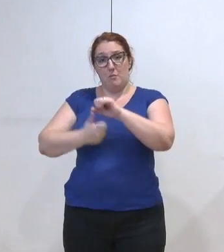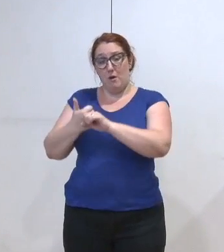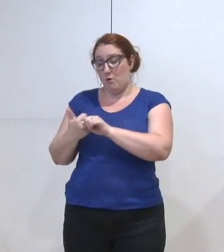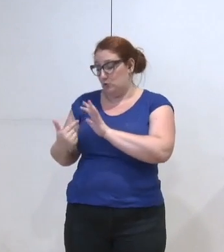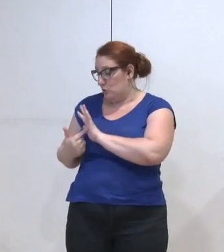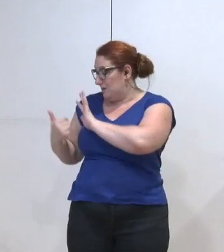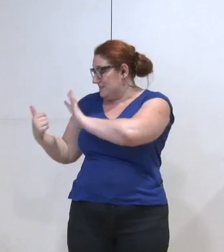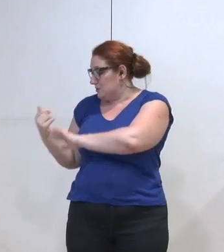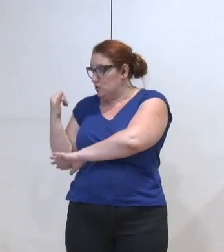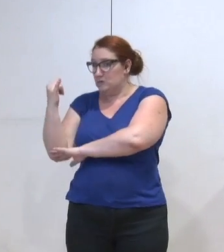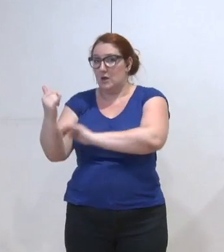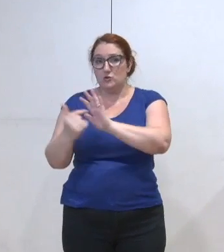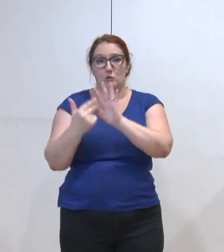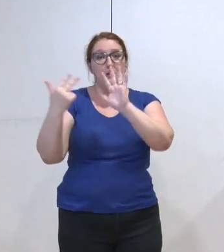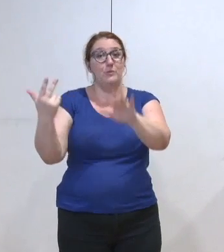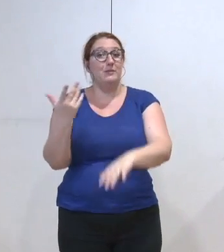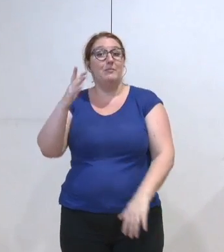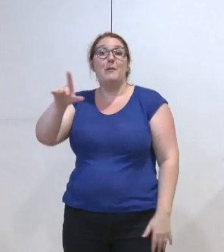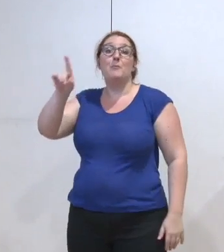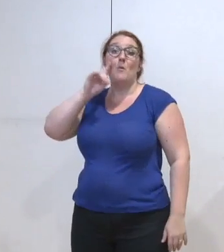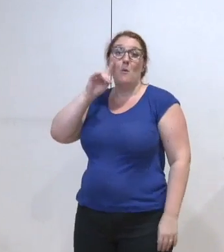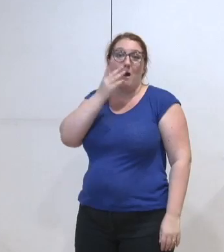est fortement tiré par le quartier